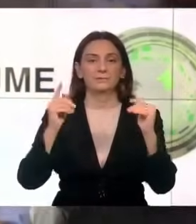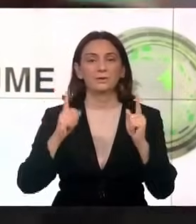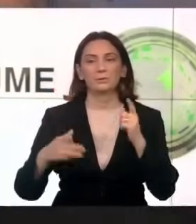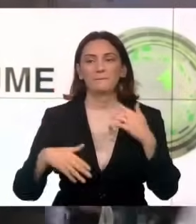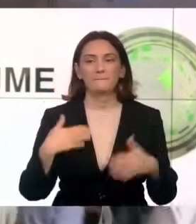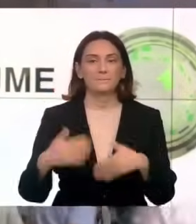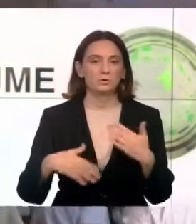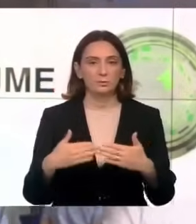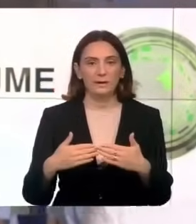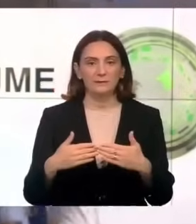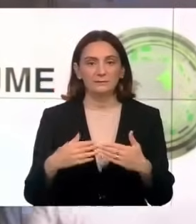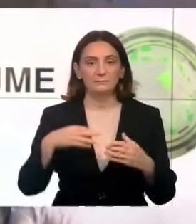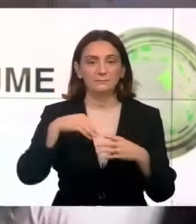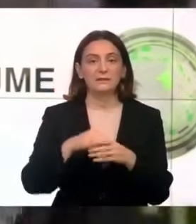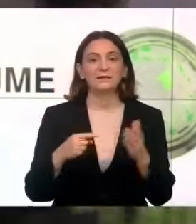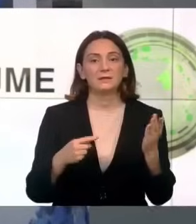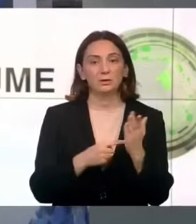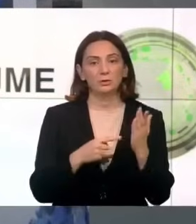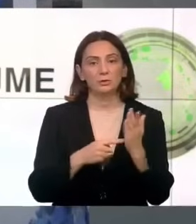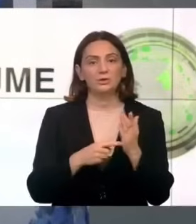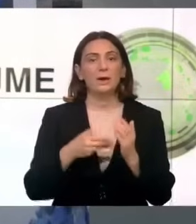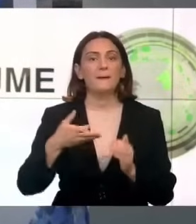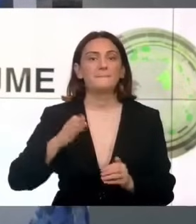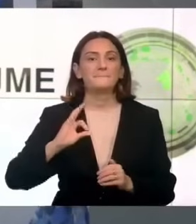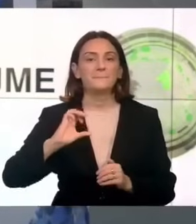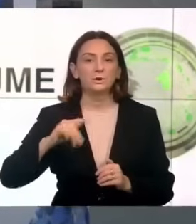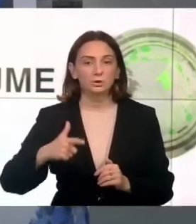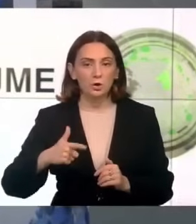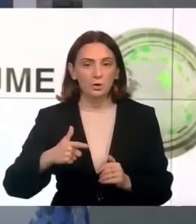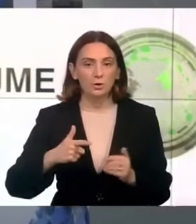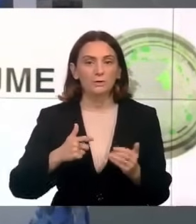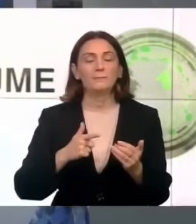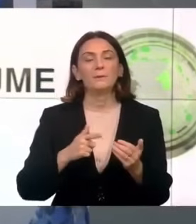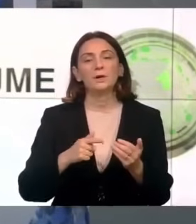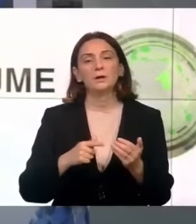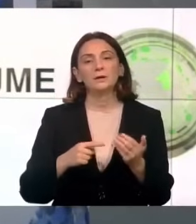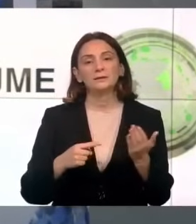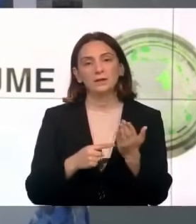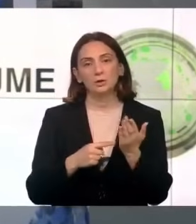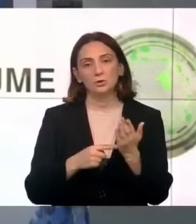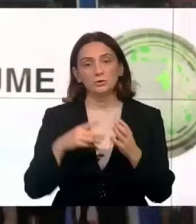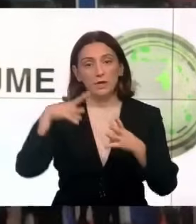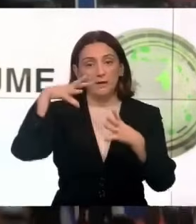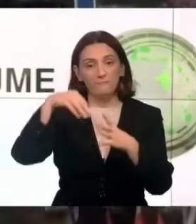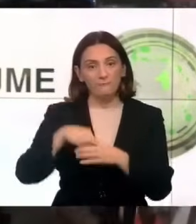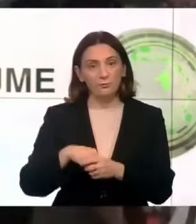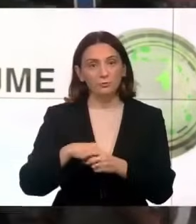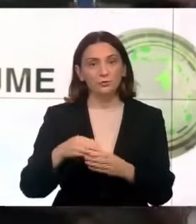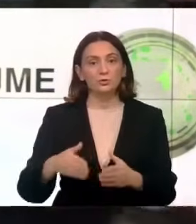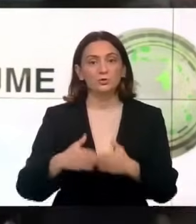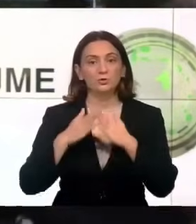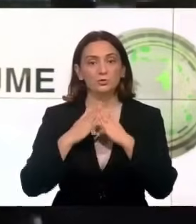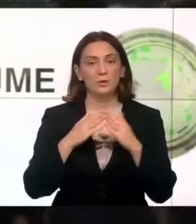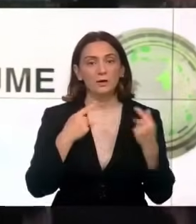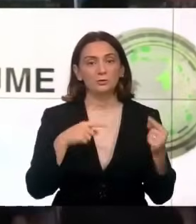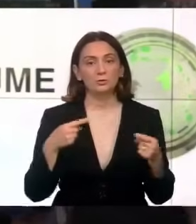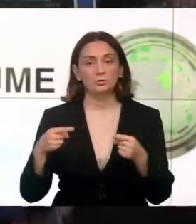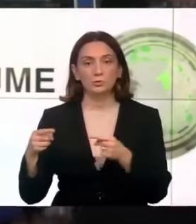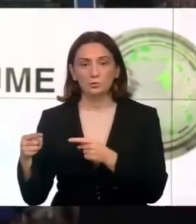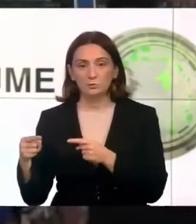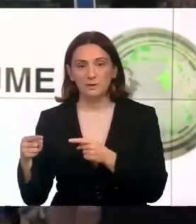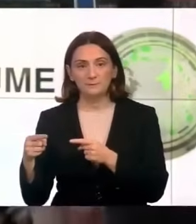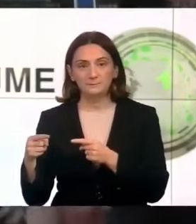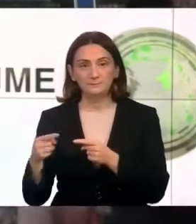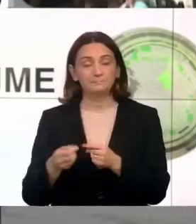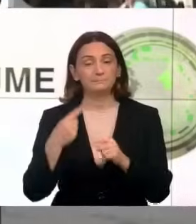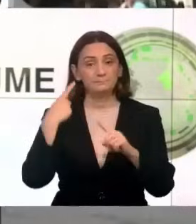përshpejtojmë përfshirjen dhe përdorimin e AI-t nga agjencitë e sigurisë kombëtare, shtoi ai. Megjithatë, disa organizata që mbrojnë liritë